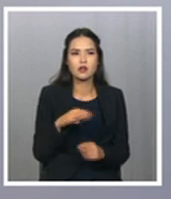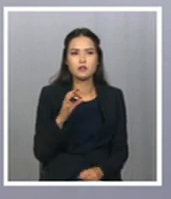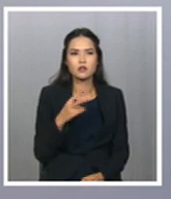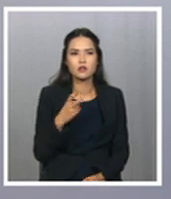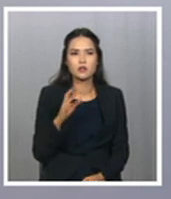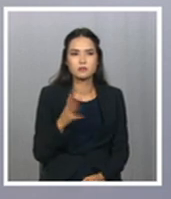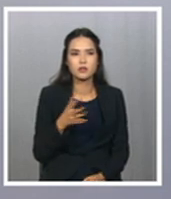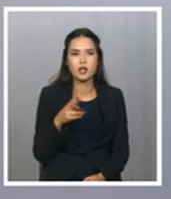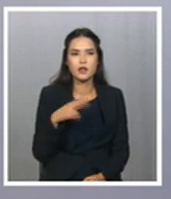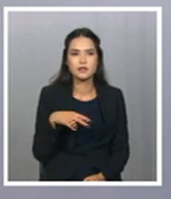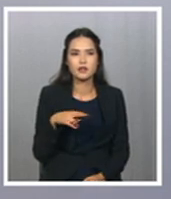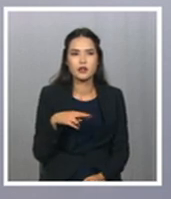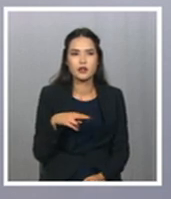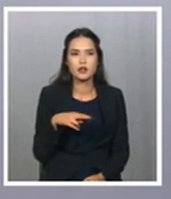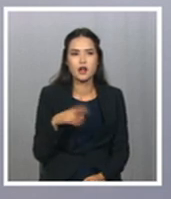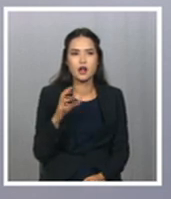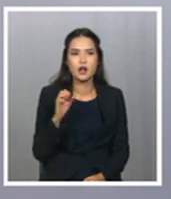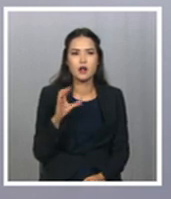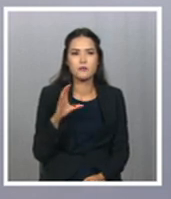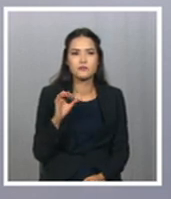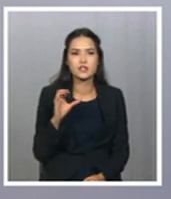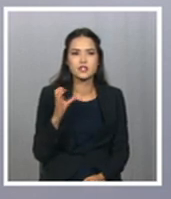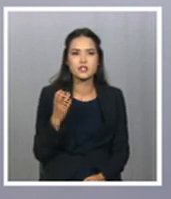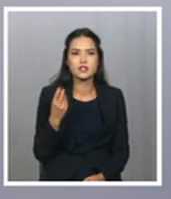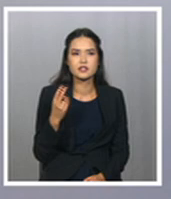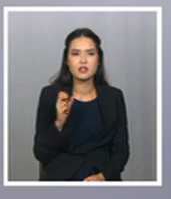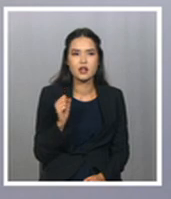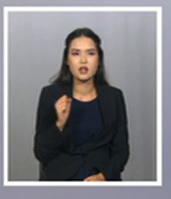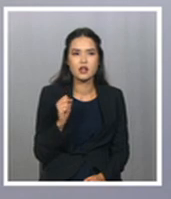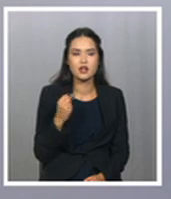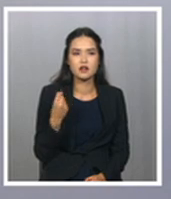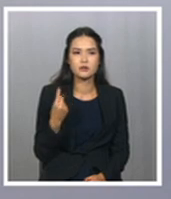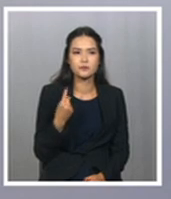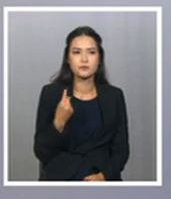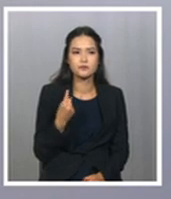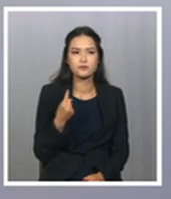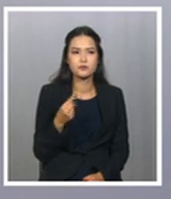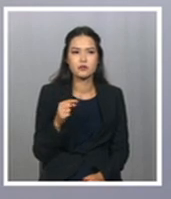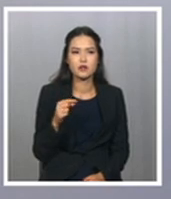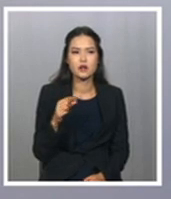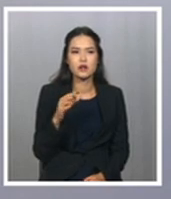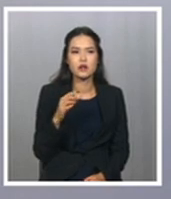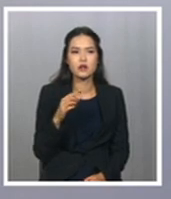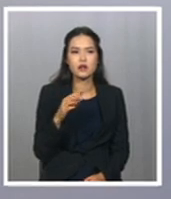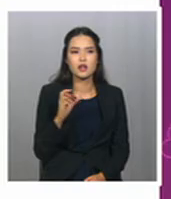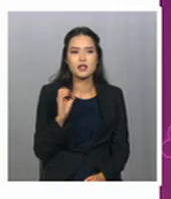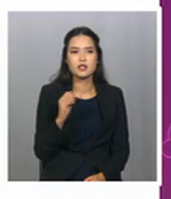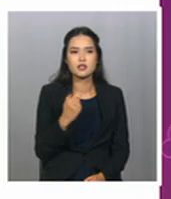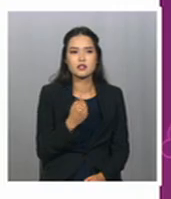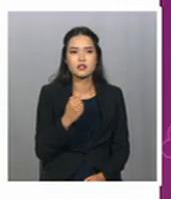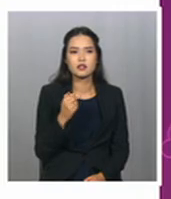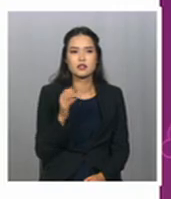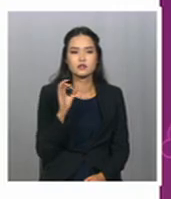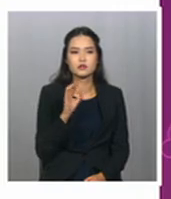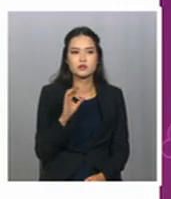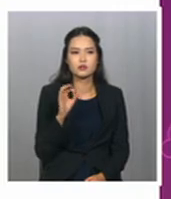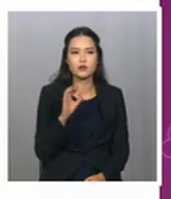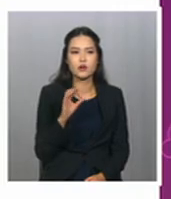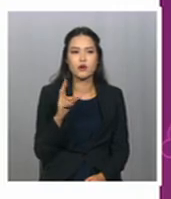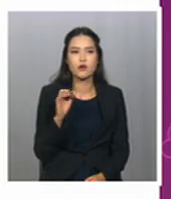Д нүктесінің абсциссасы бірге тең. Ал енді ол OX осінің өзінде жатқандықтан, ординатасы